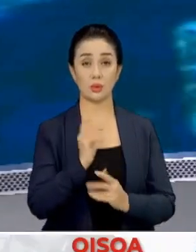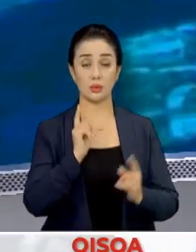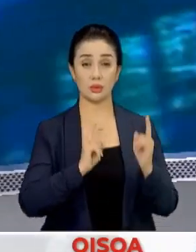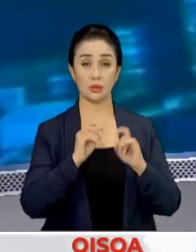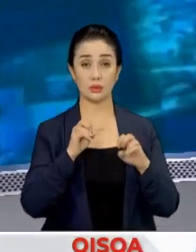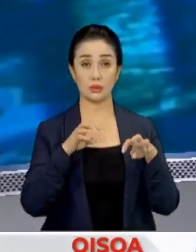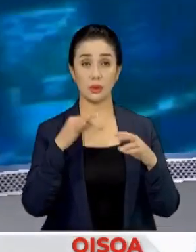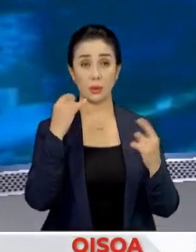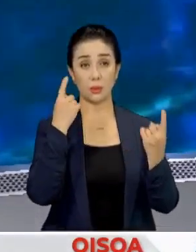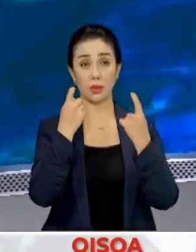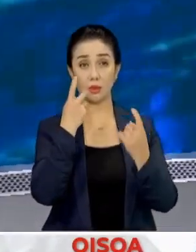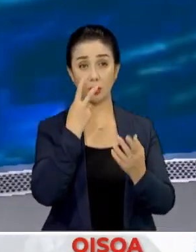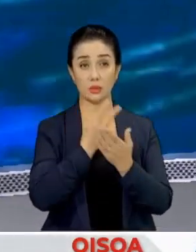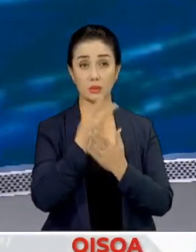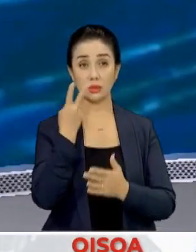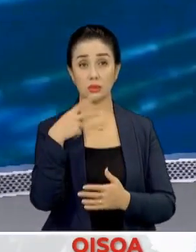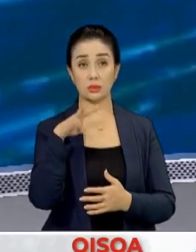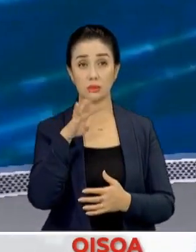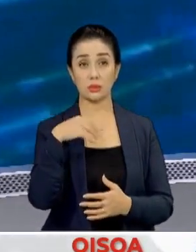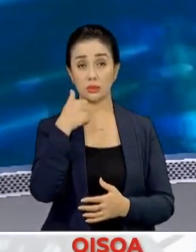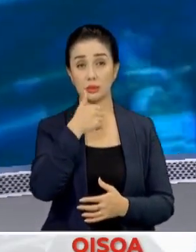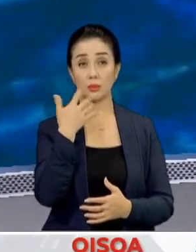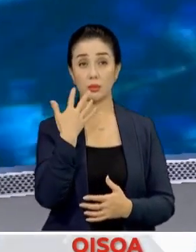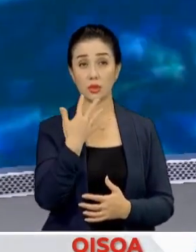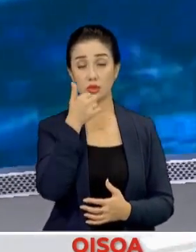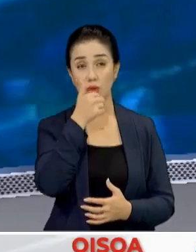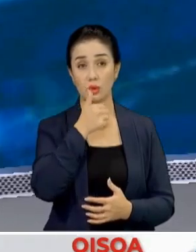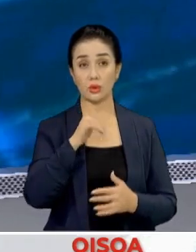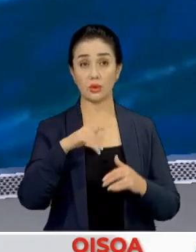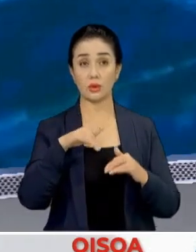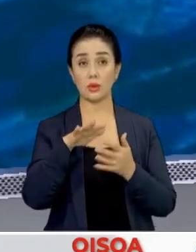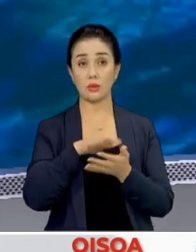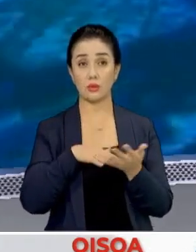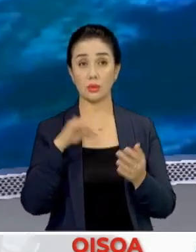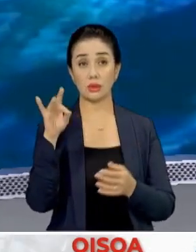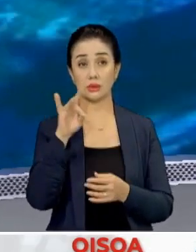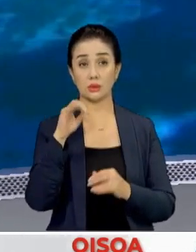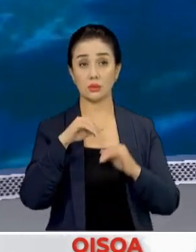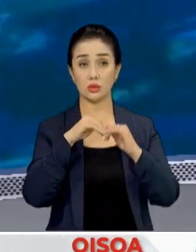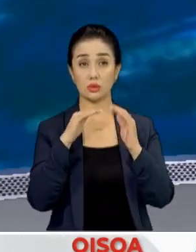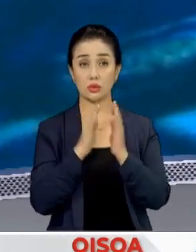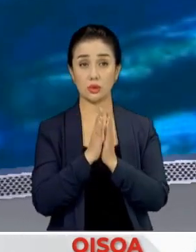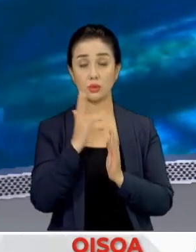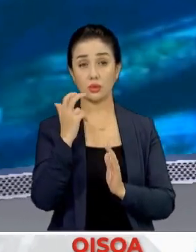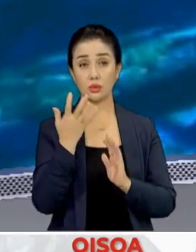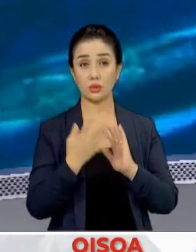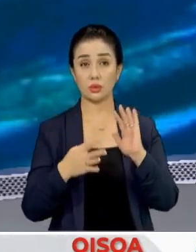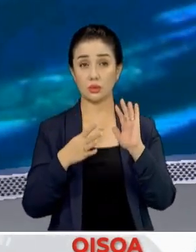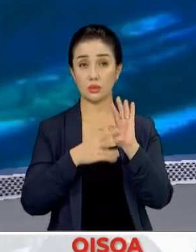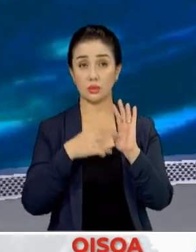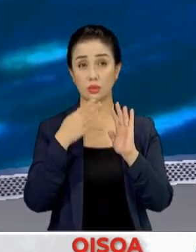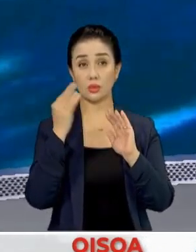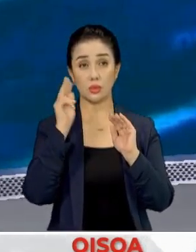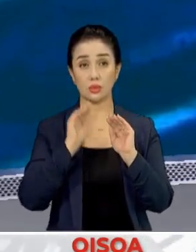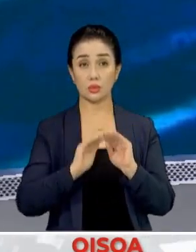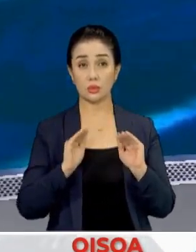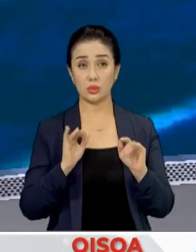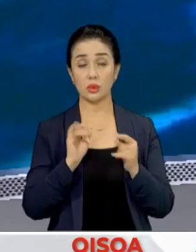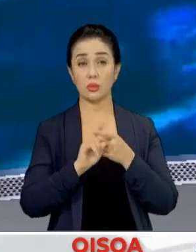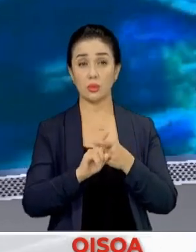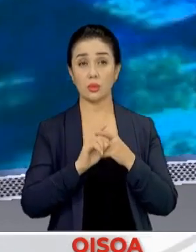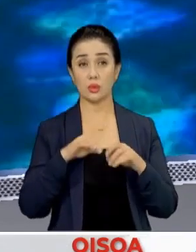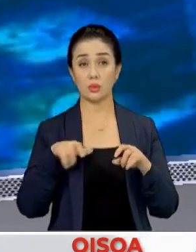Oliy Majlis Senati ma'lumotiga ko'ra, 2024-yilning 5 oyi davomida respublikamizda jami 359 nafar o'quvchi bilan